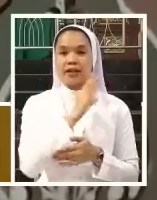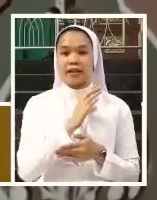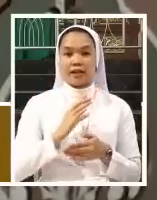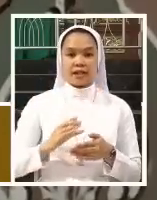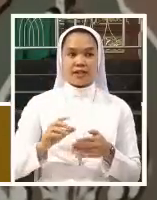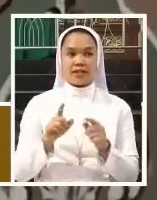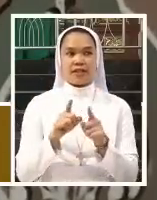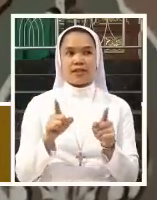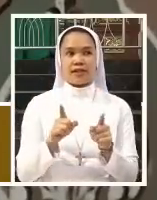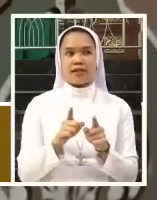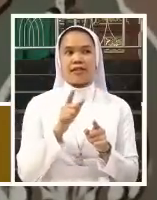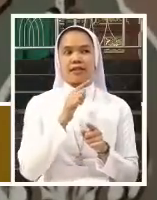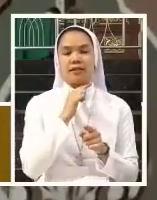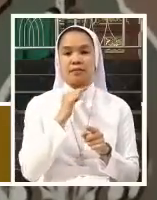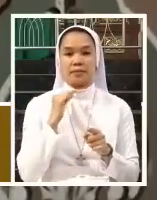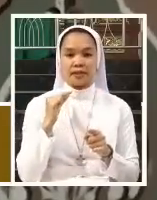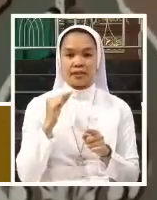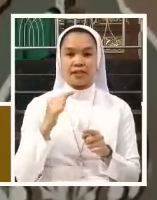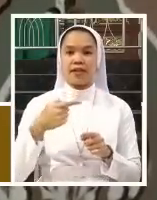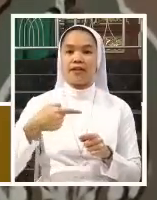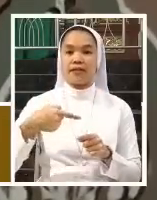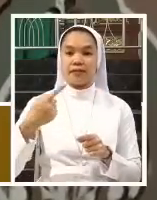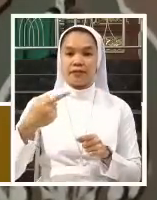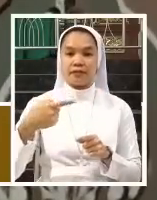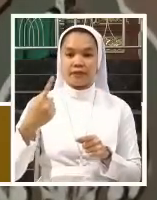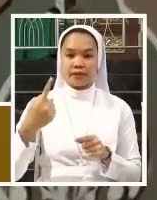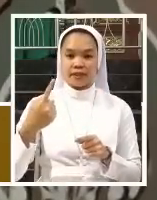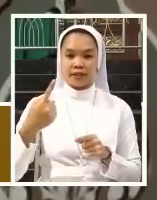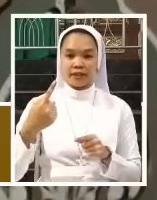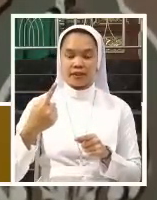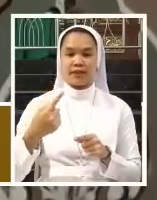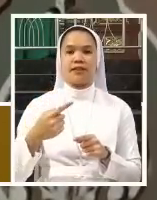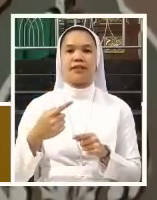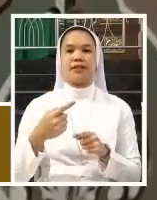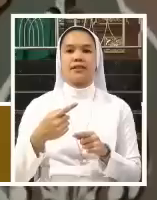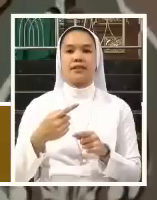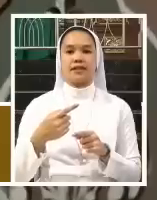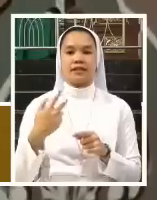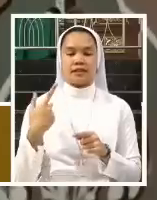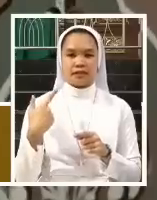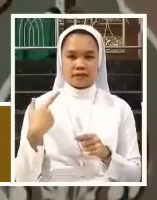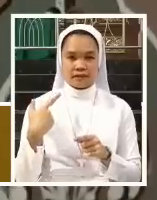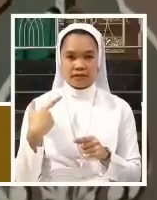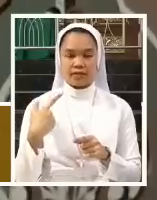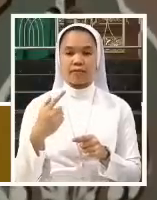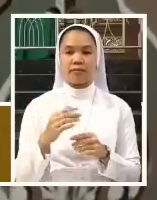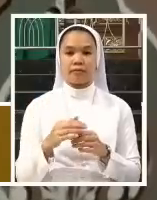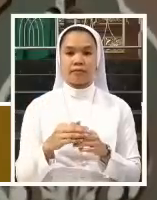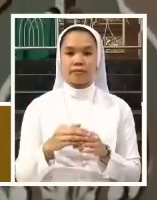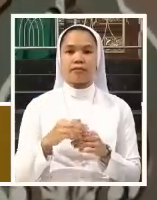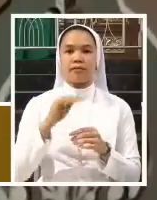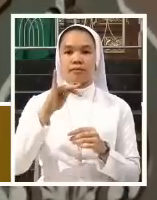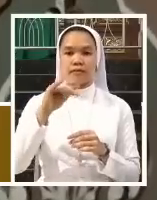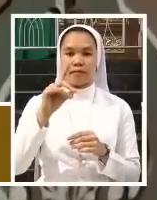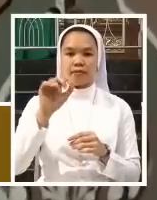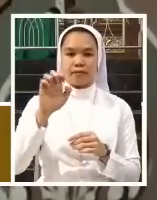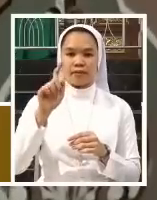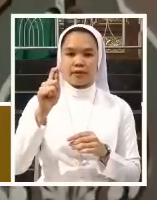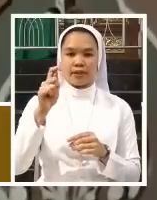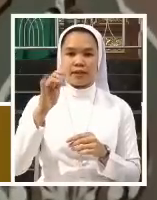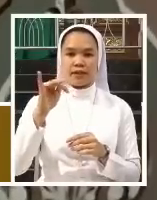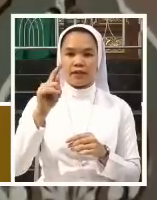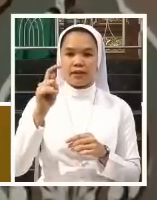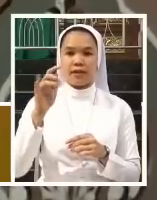priest? Enot ang sitong identidad. Our identity as